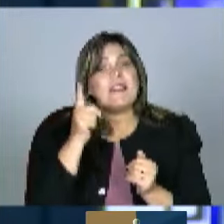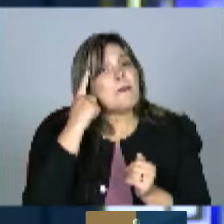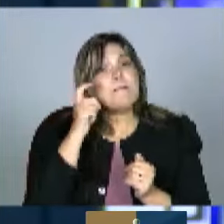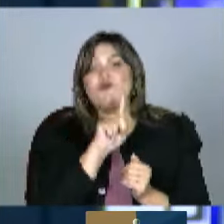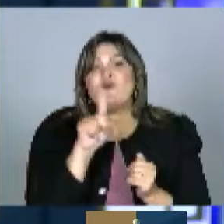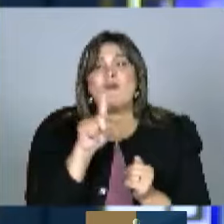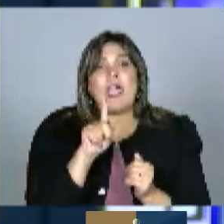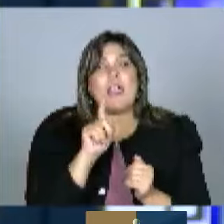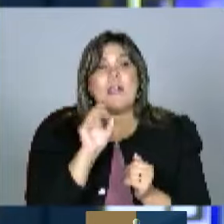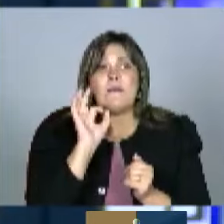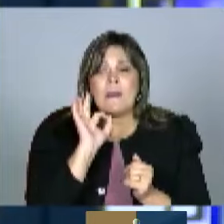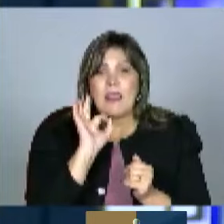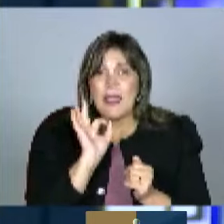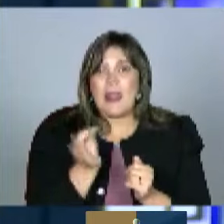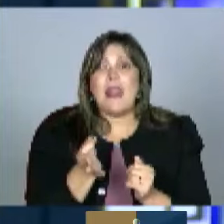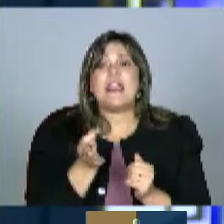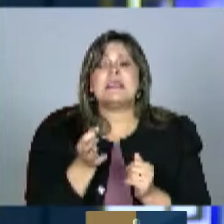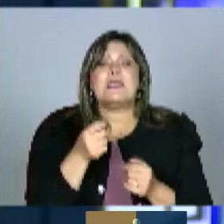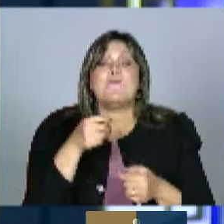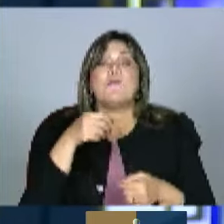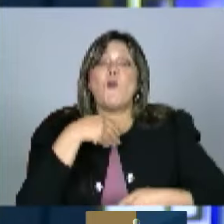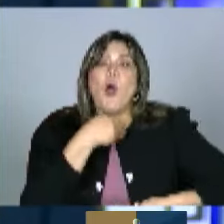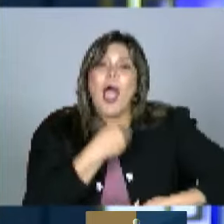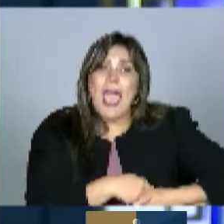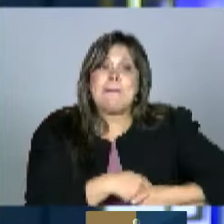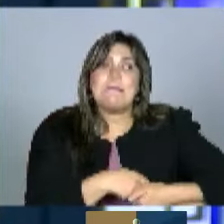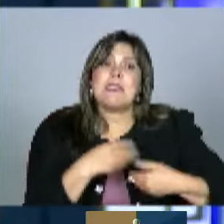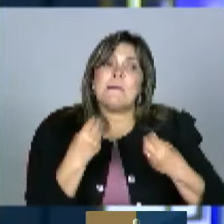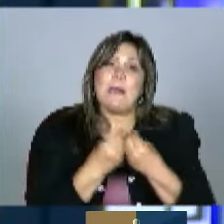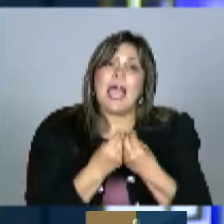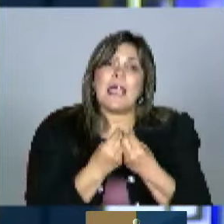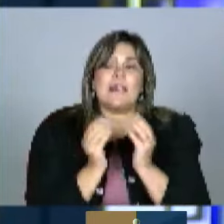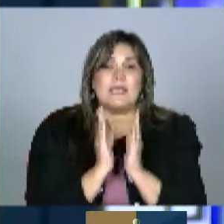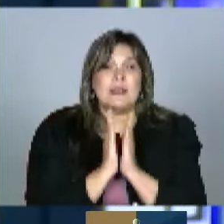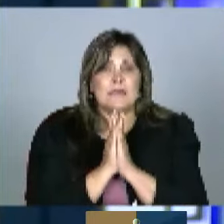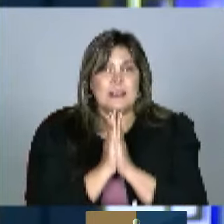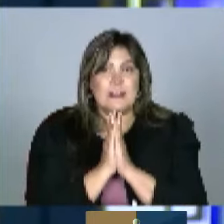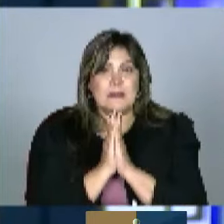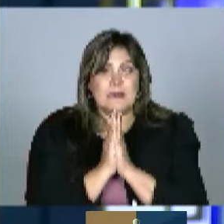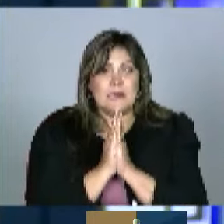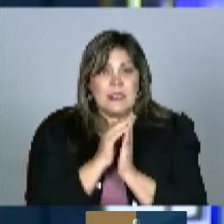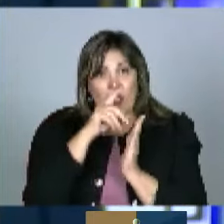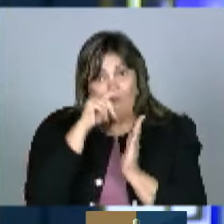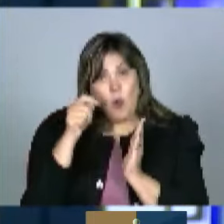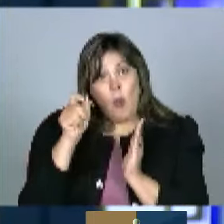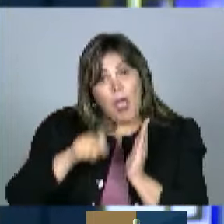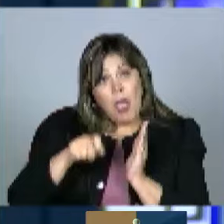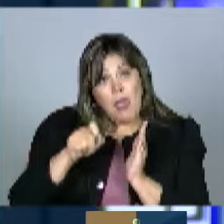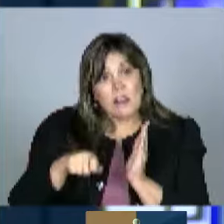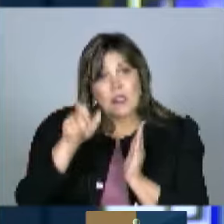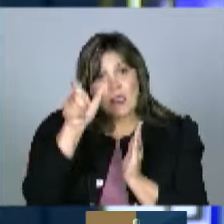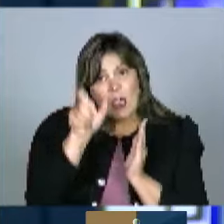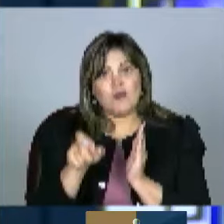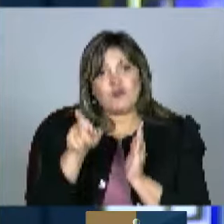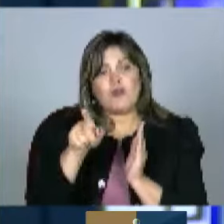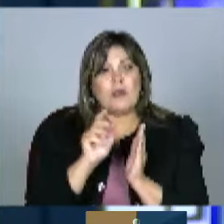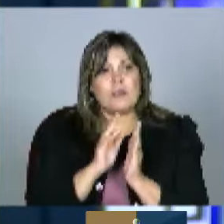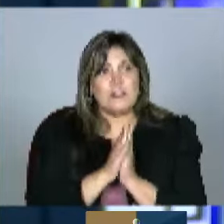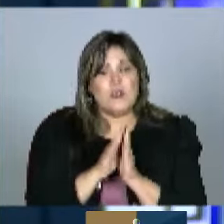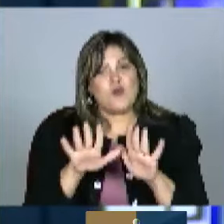درجه القانونيه للمحامي اولا هو رفع قضيه على شخص وترك